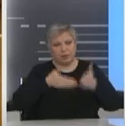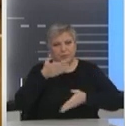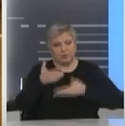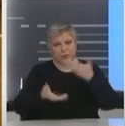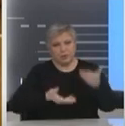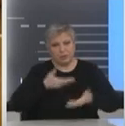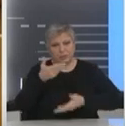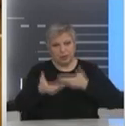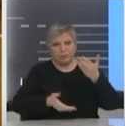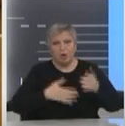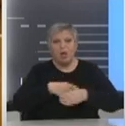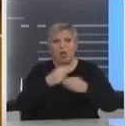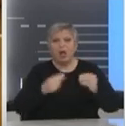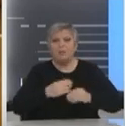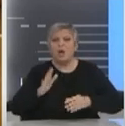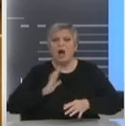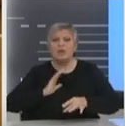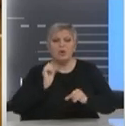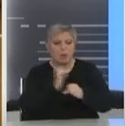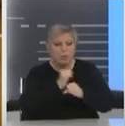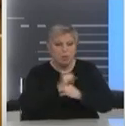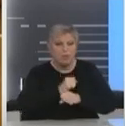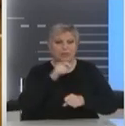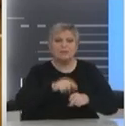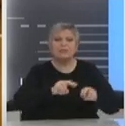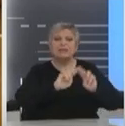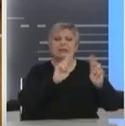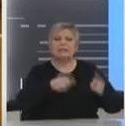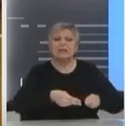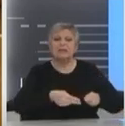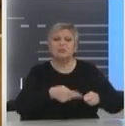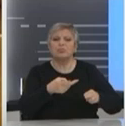είχατε καταφέρει παρά το γεγονός ότι αυτοαποκαλείστε ως μεταρρυθμιστές.